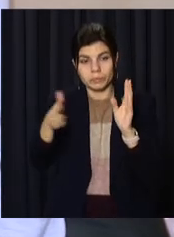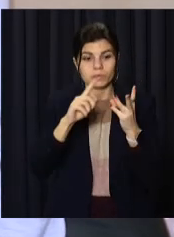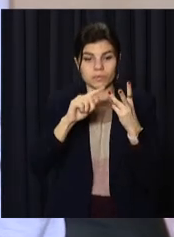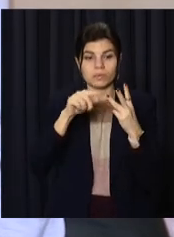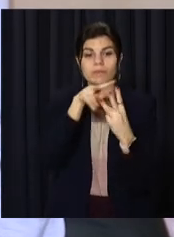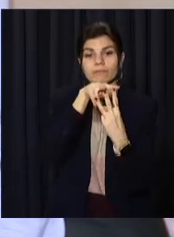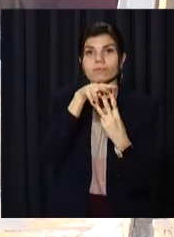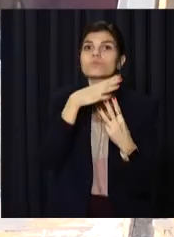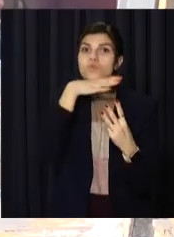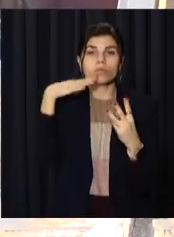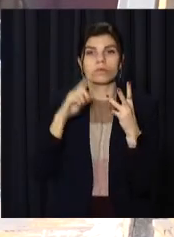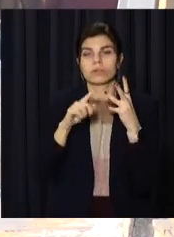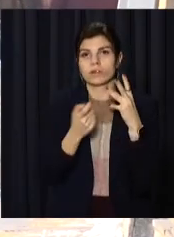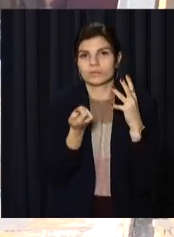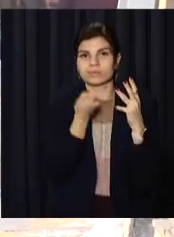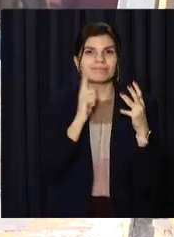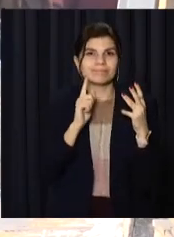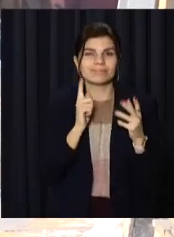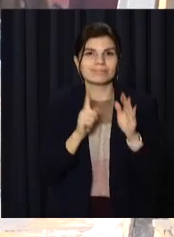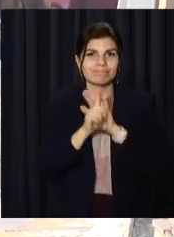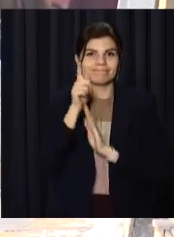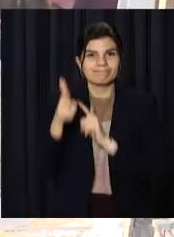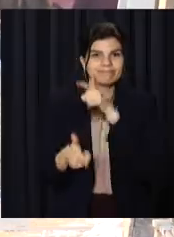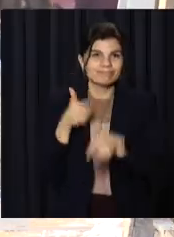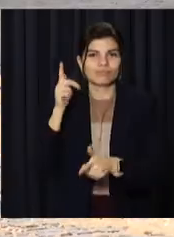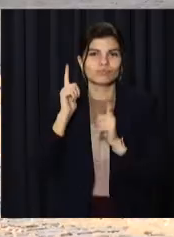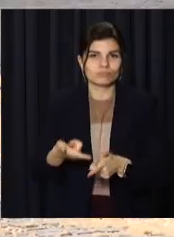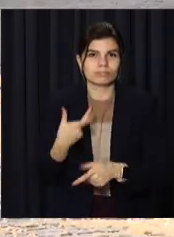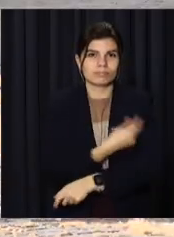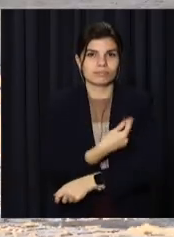Марія Требушенко, Костянтин Комих та Максим Міщиряков. Open News, телеканал «Відкритий».